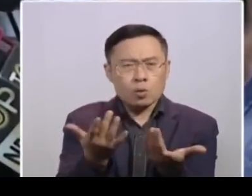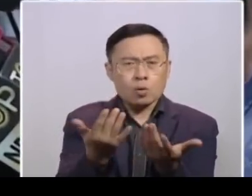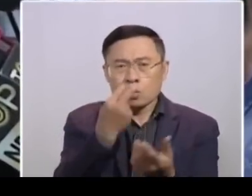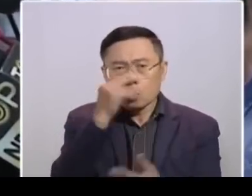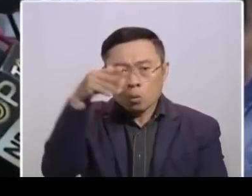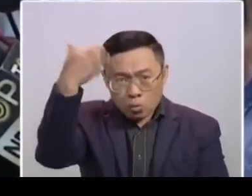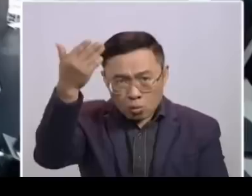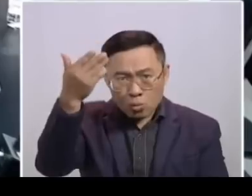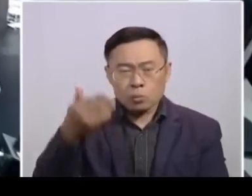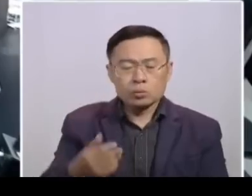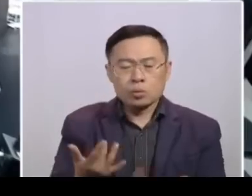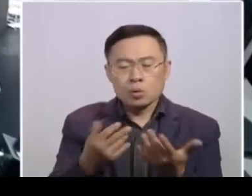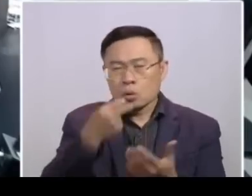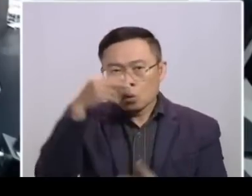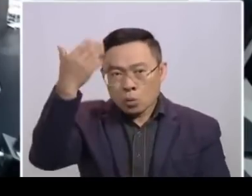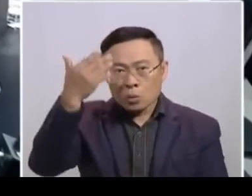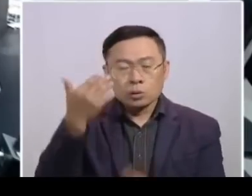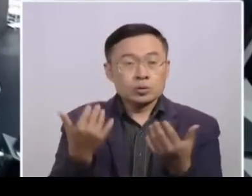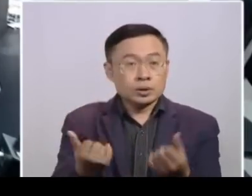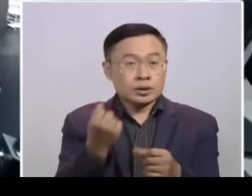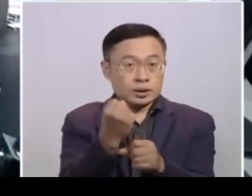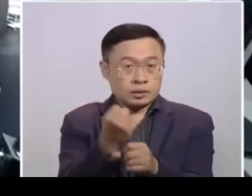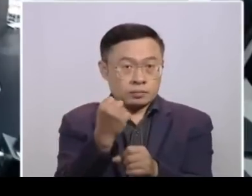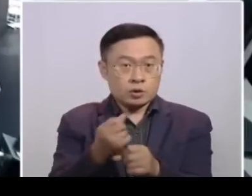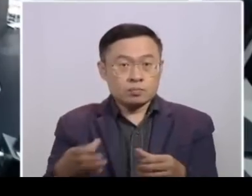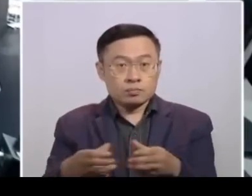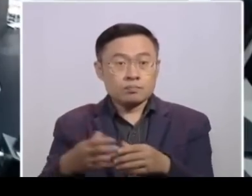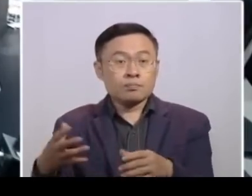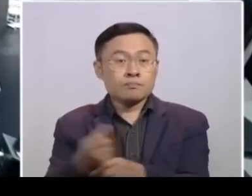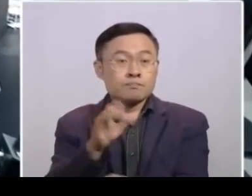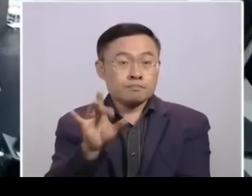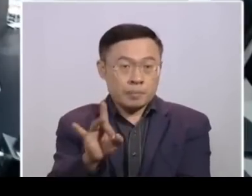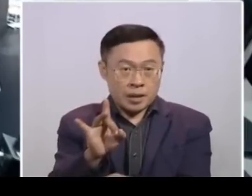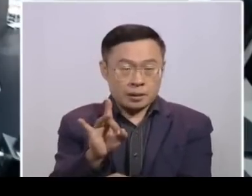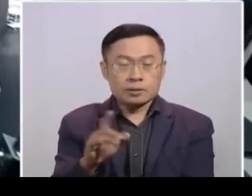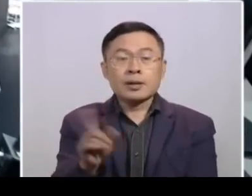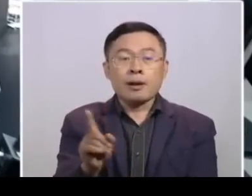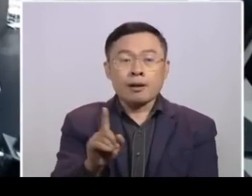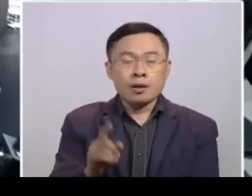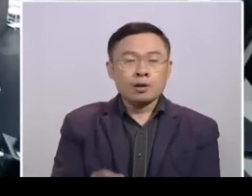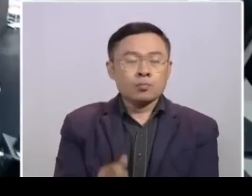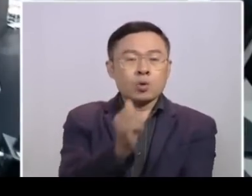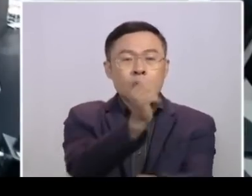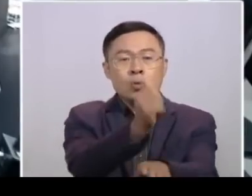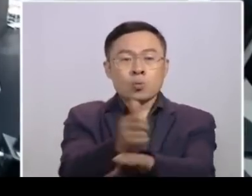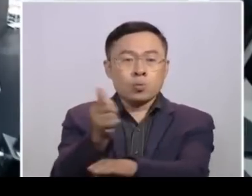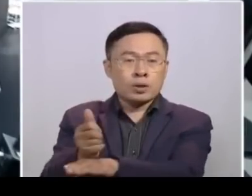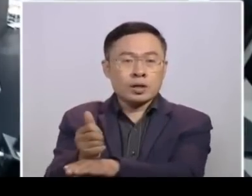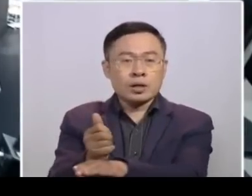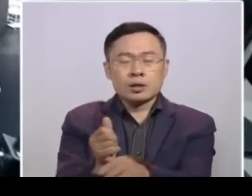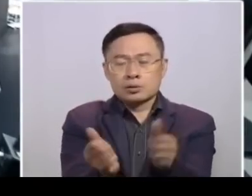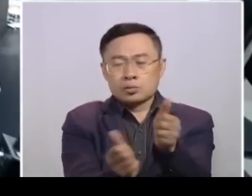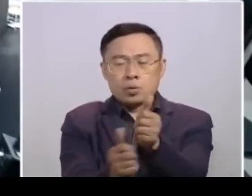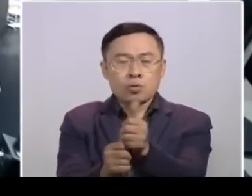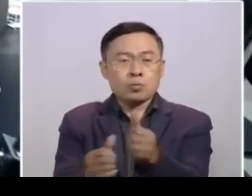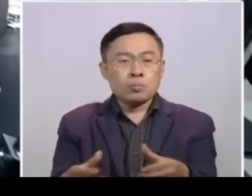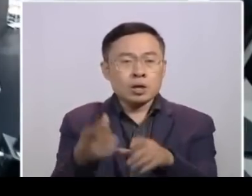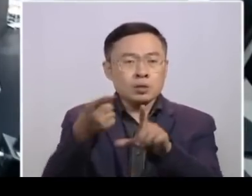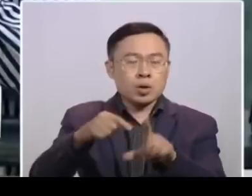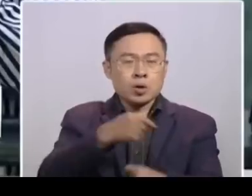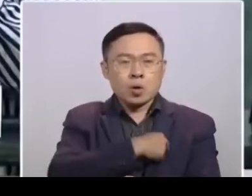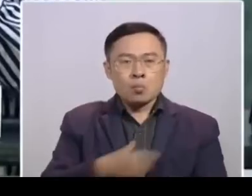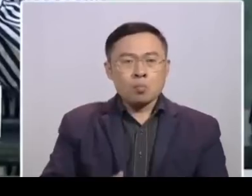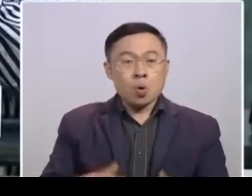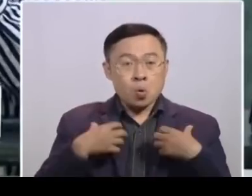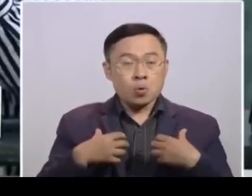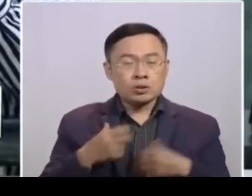ข่าวก็ถามว่าหลังจากนี้การทำงานของ8พรรคร่วมจะมีปัญหาหรือเปล่าเพราะว่าแกนนำของก้าวไกลก็ไม่พอใจการทำงานของประธานสภาเมื่อวานนี้คุณหมอชลน่